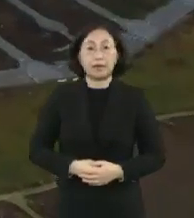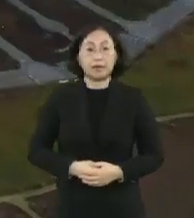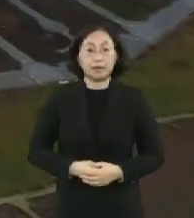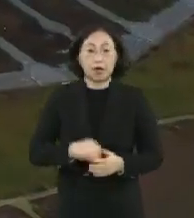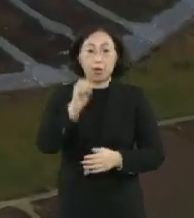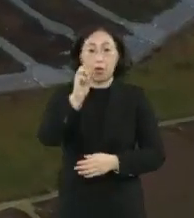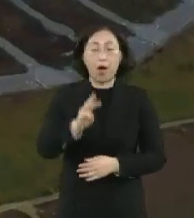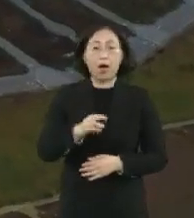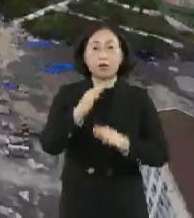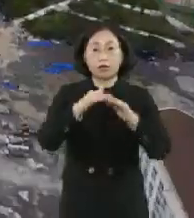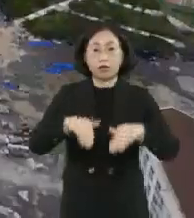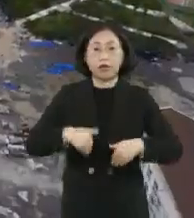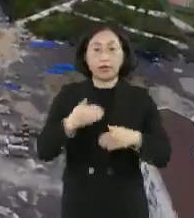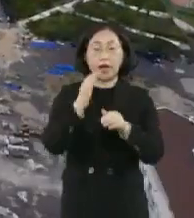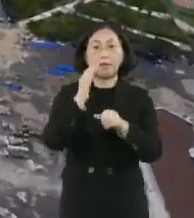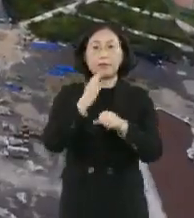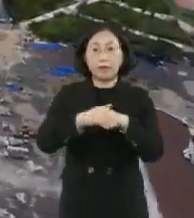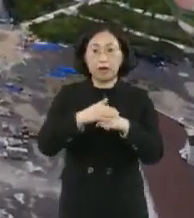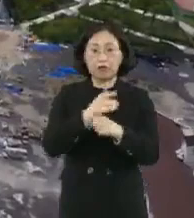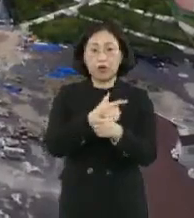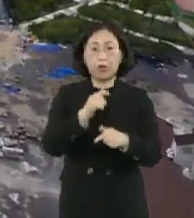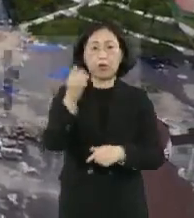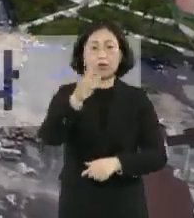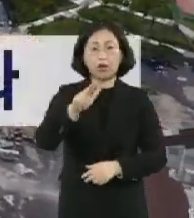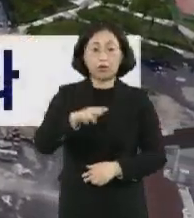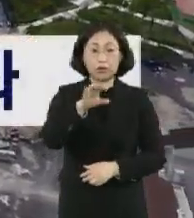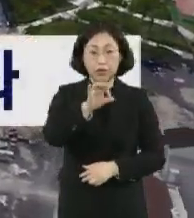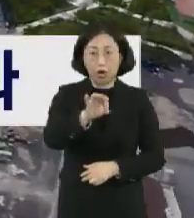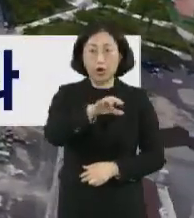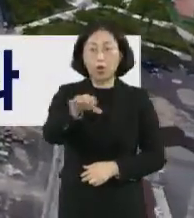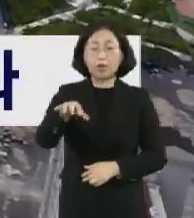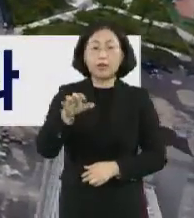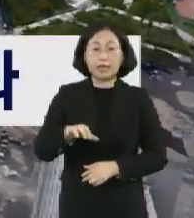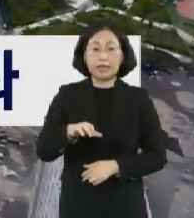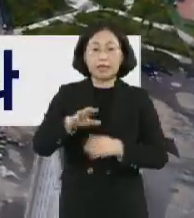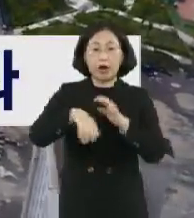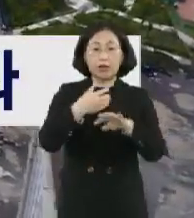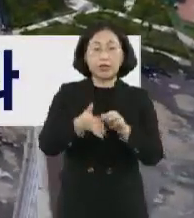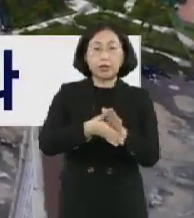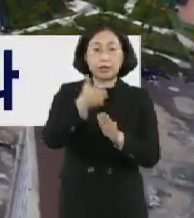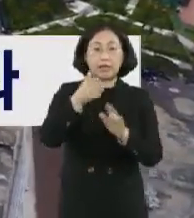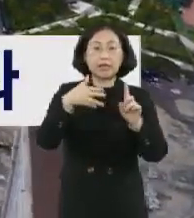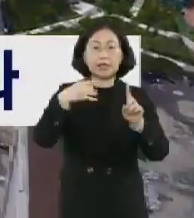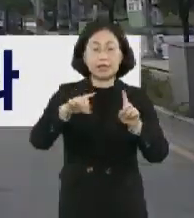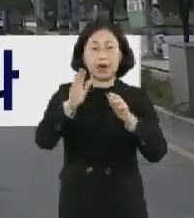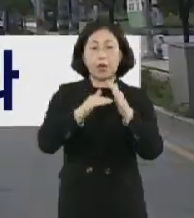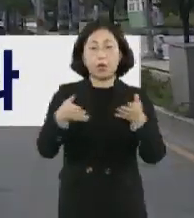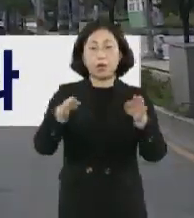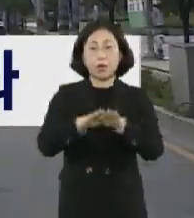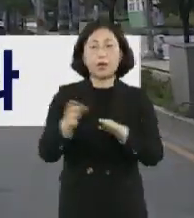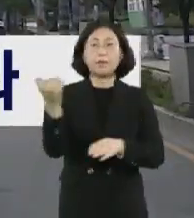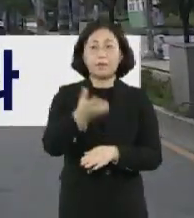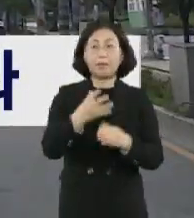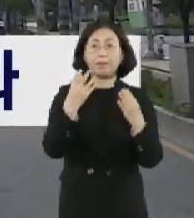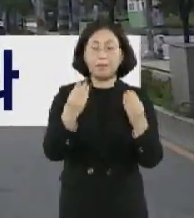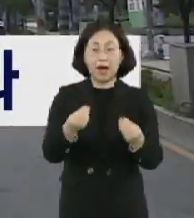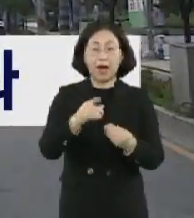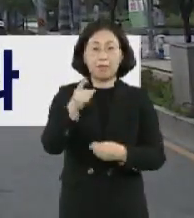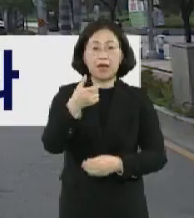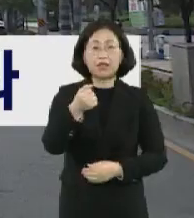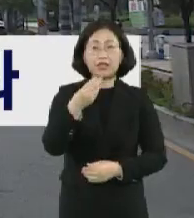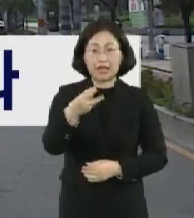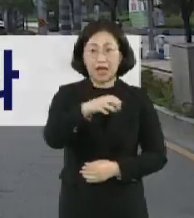광주 전남과 대구경 복종 전국 10곳에 혁신 루시엔 1차 공공기관 이전이 완료되면 서 백신 세계